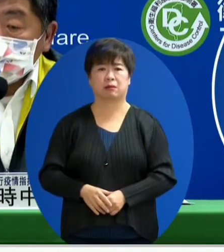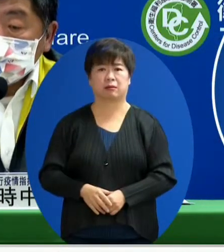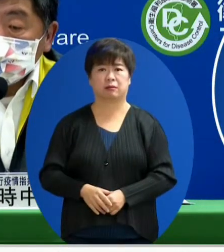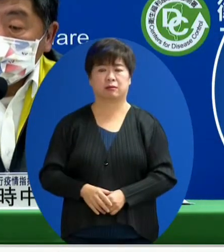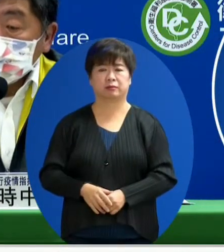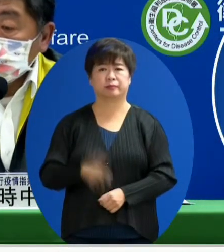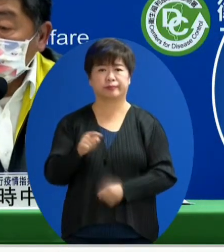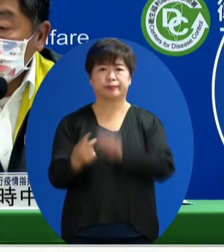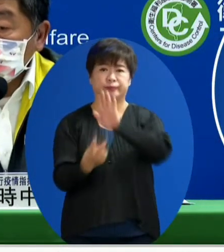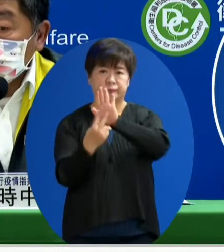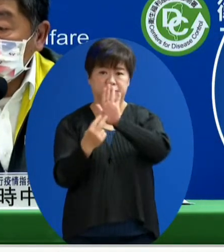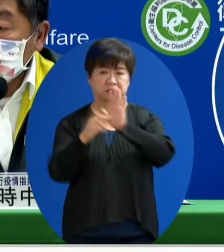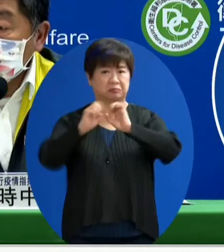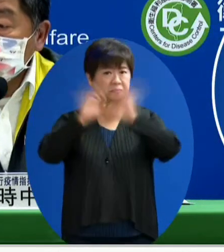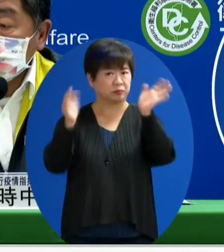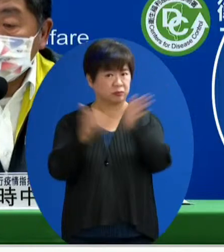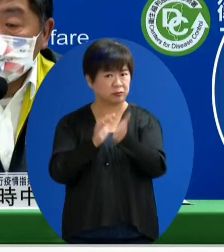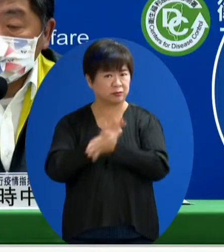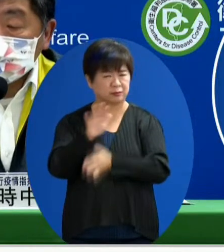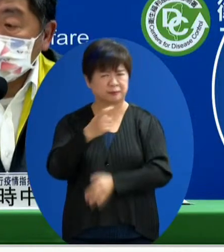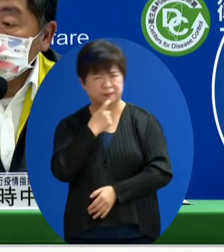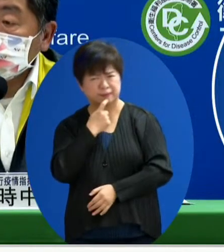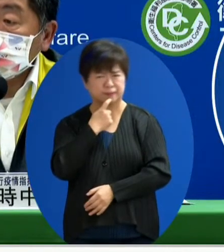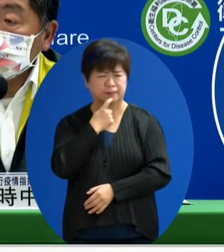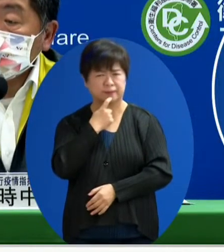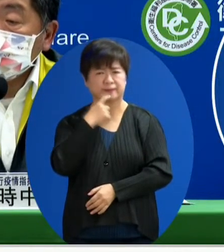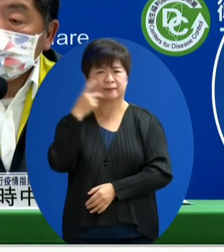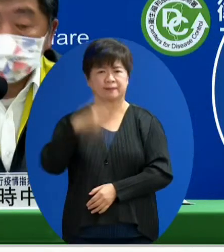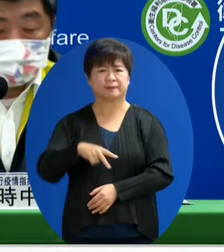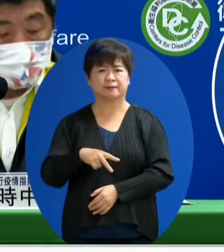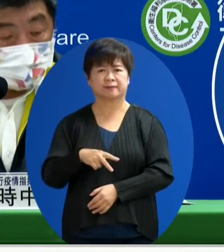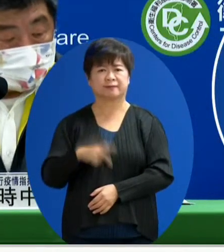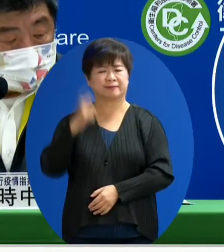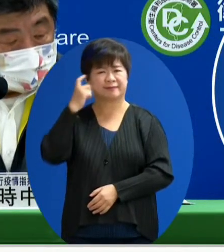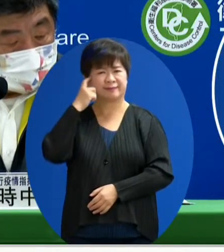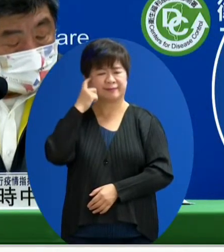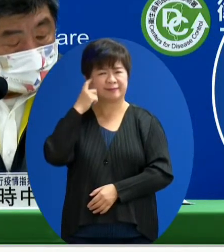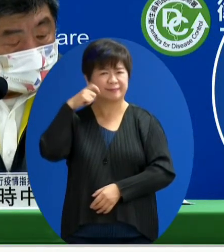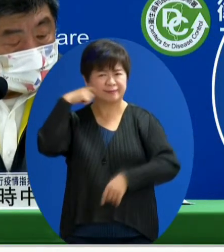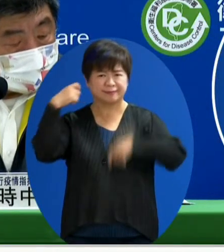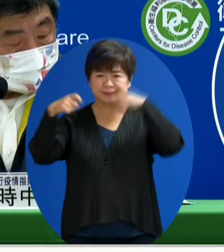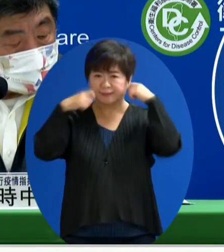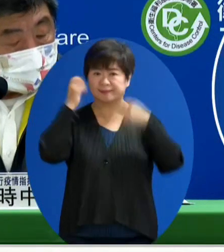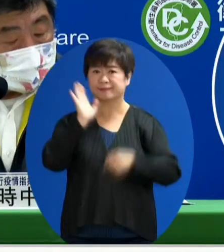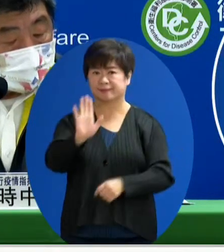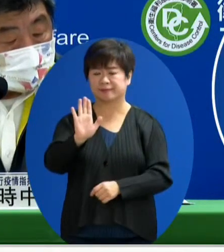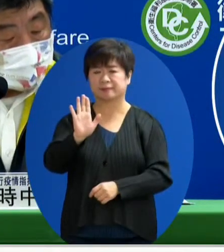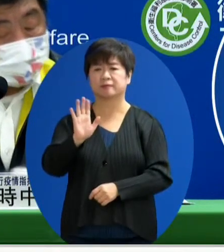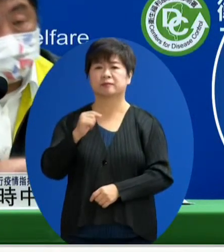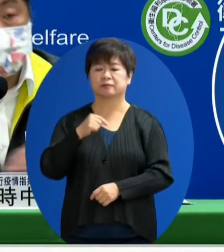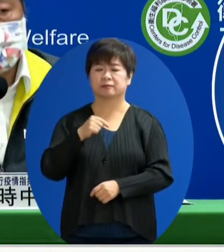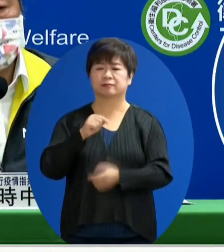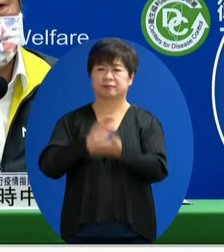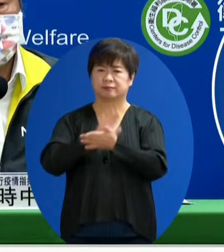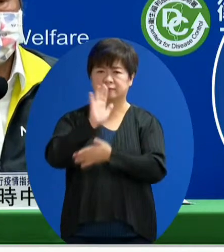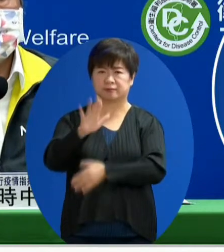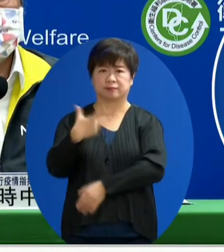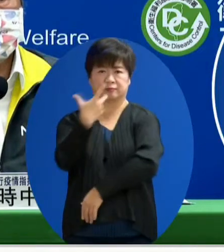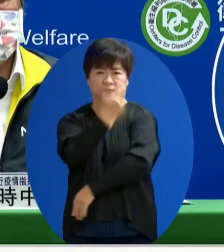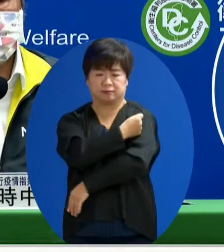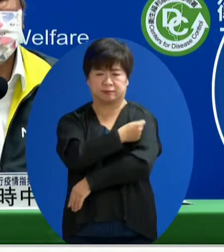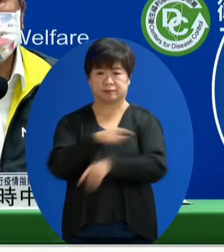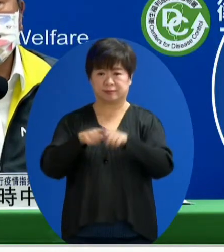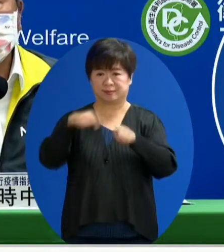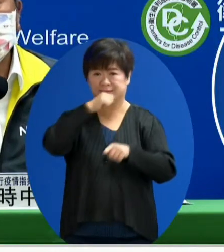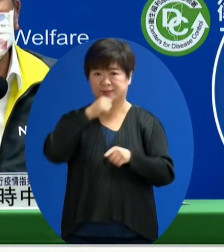因为这样子公布以后，大家又好像有一点哈这些相关的疑问出来，所以第一件事情，我们大概未来会把这个注射平